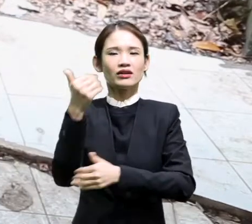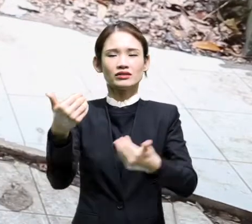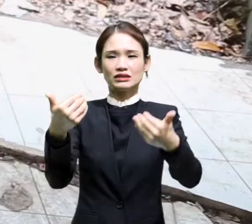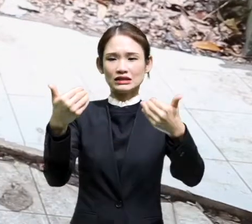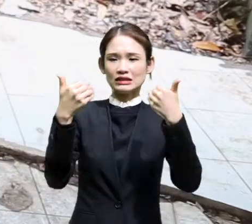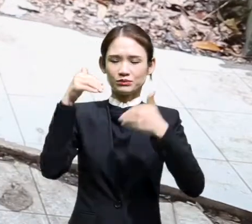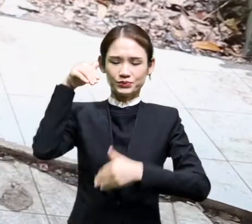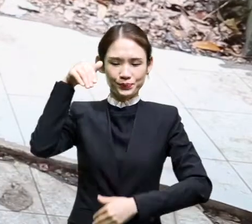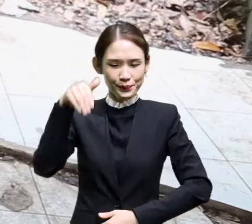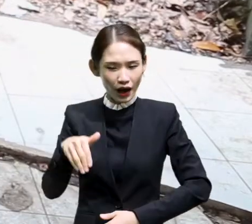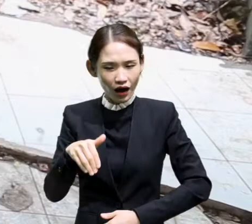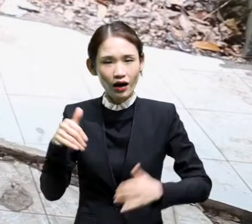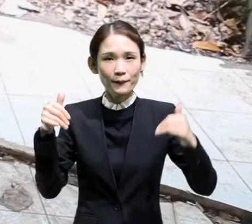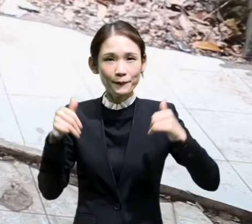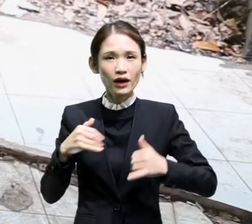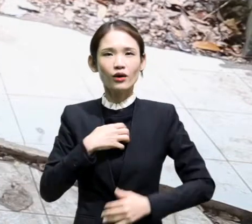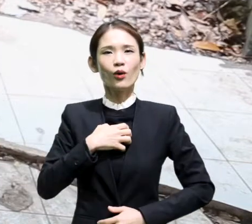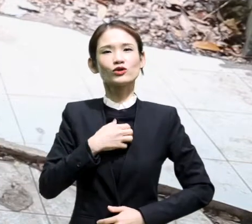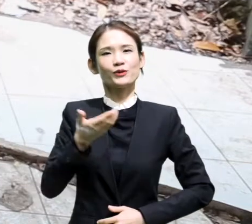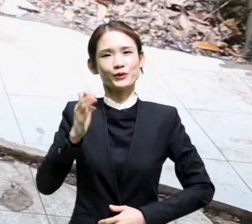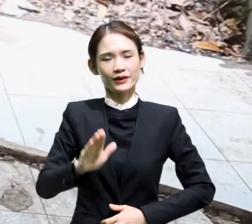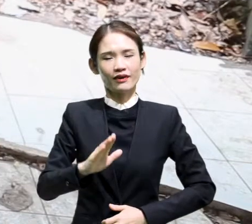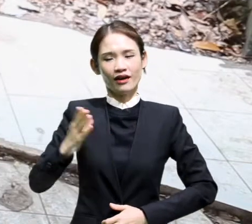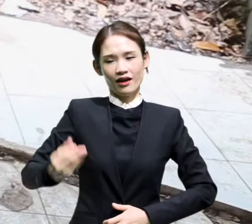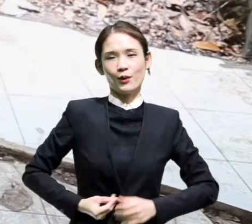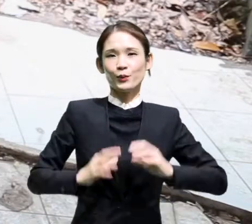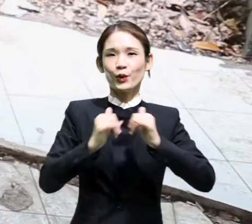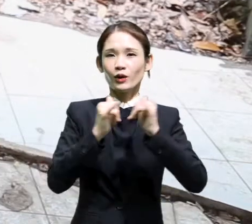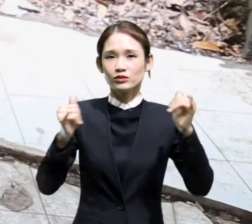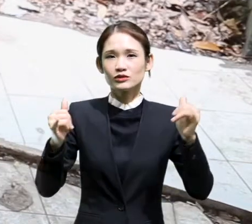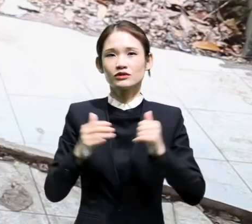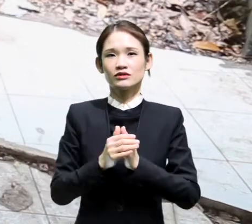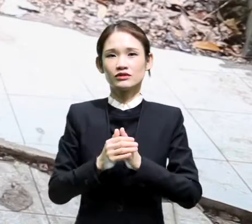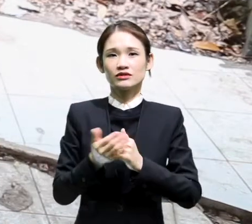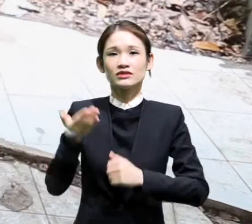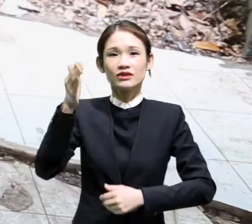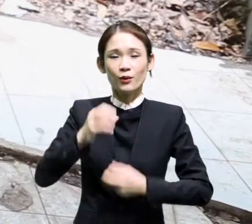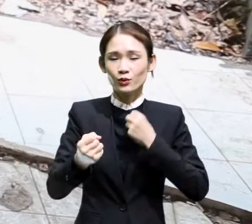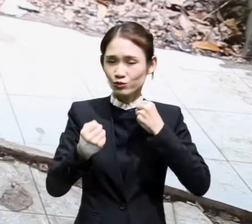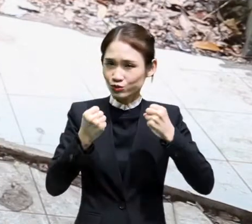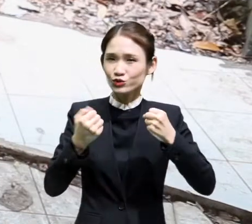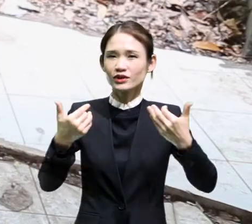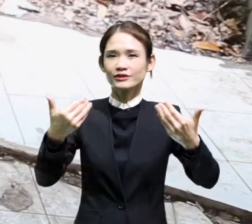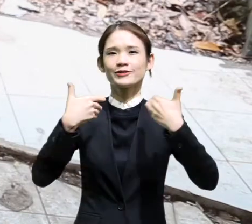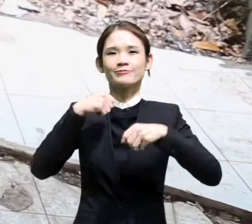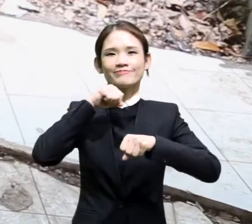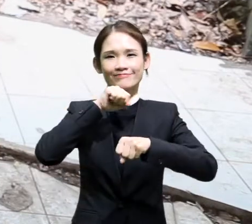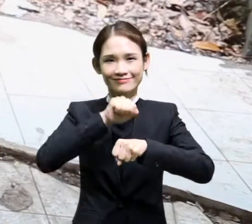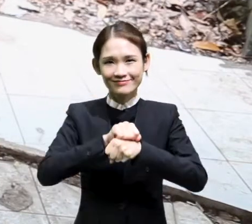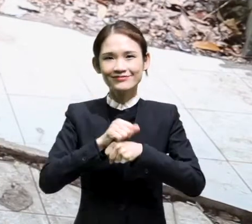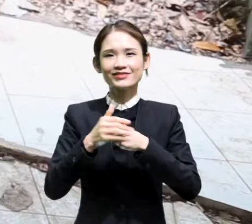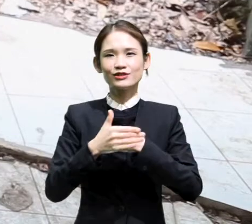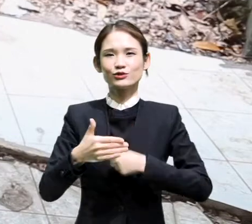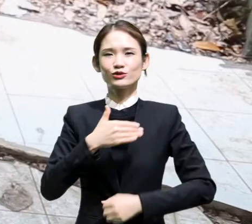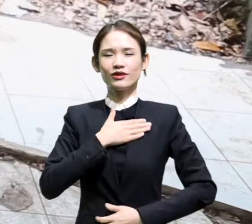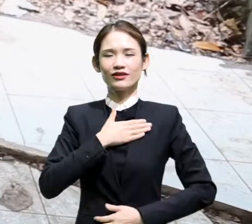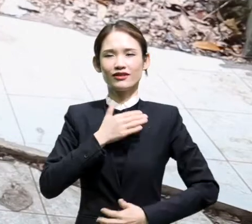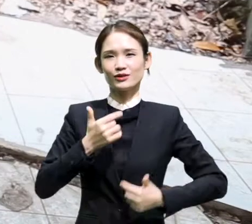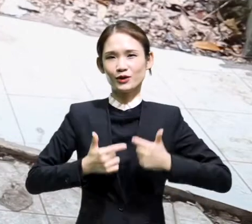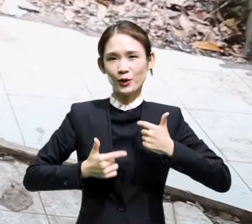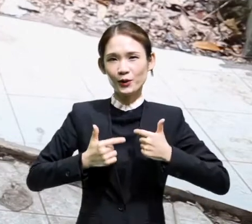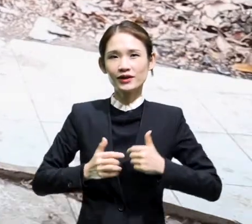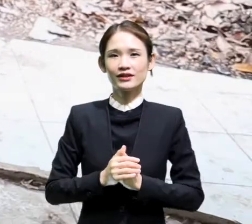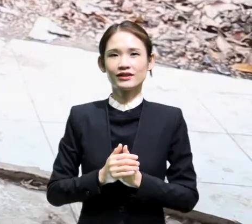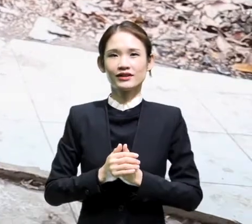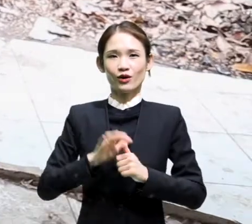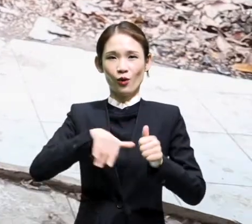하면 집중도가 떨어지는데도 불구하고 캄보디아 분들이 그래도 좀 집중을 너무 잘해주셔서 너무